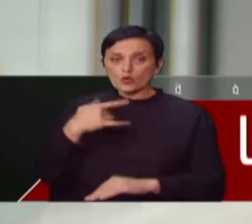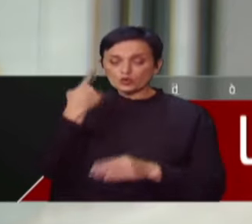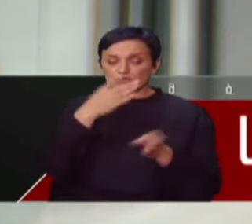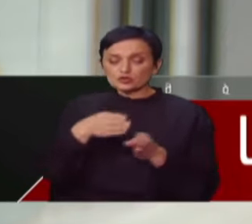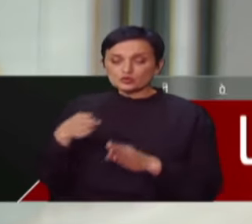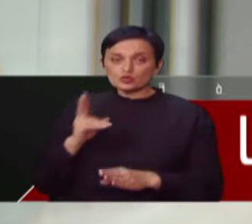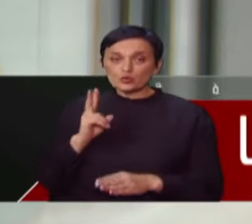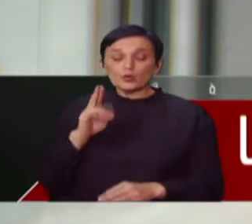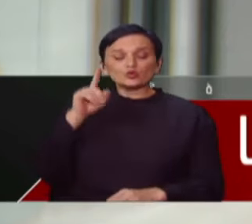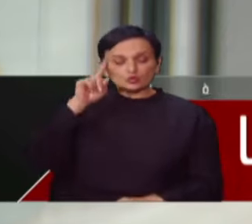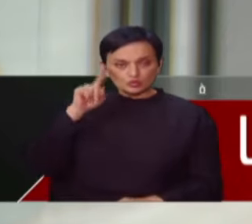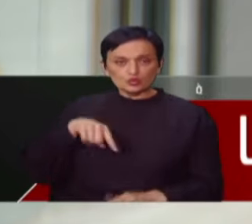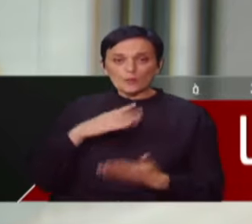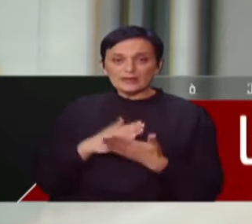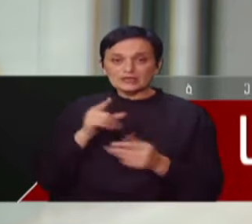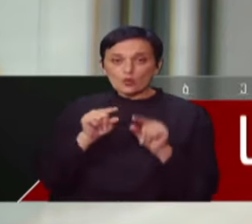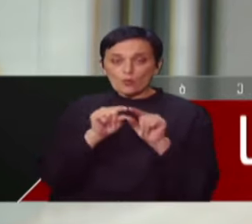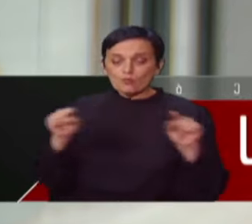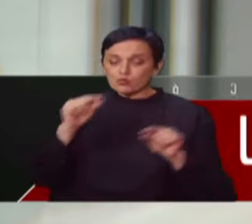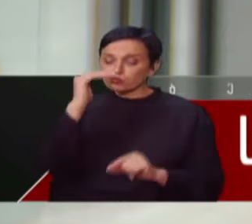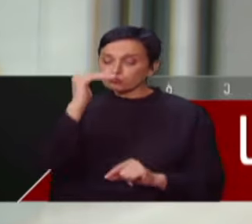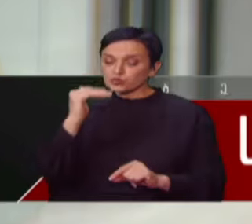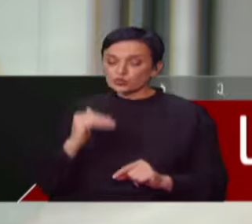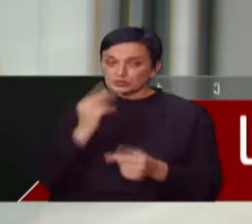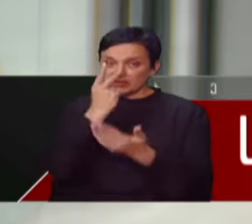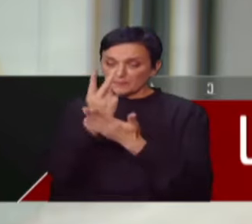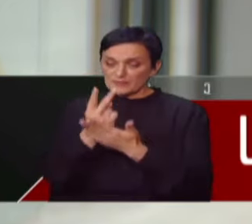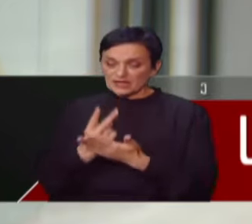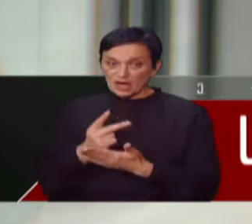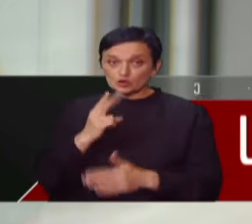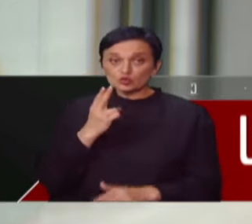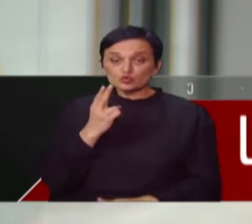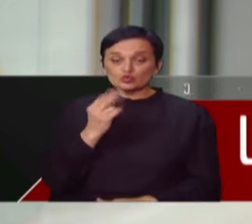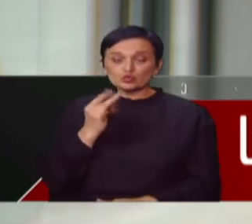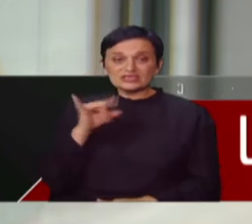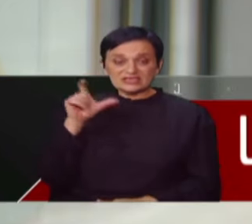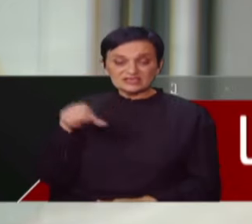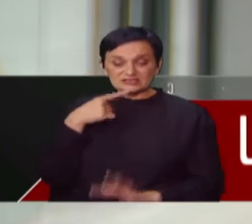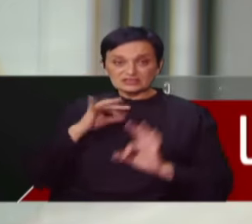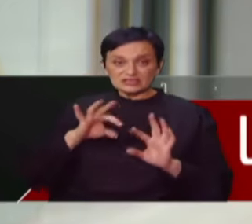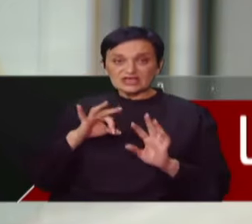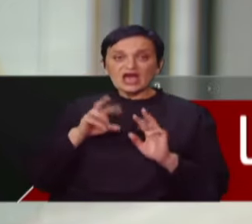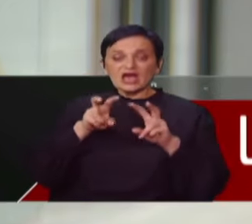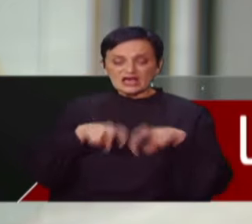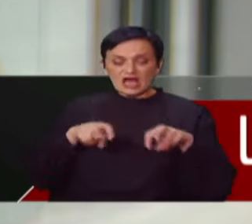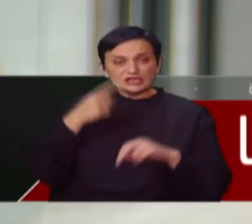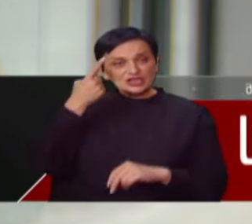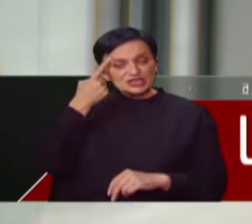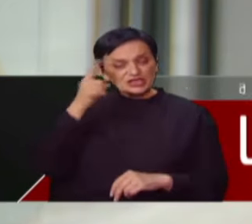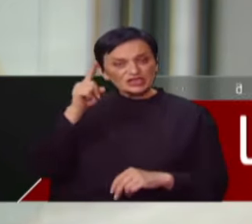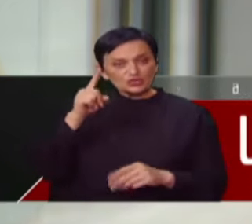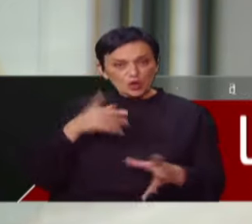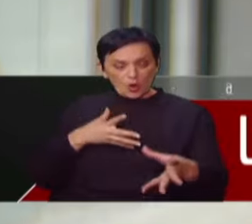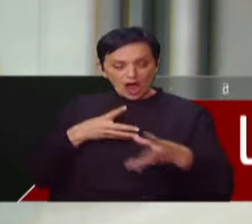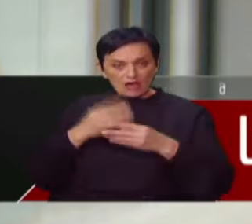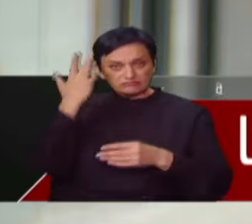სუბიექტების ვინაობა, თუმცა ცნობილი არის ის პუნქტები, რომლის მიხედვითაც, როგორც ლევან ცუცქირიძე აცხადებს, ის განიხილავს იდეოლოგიურ